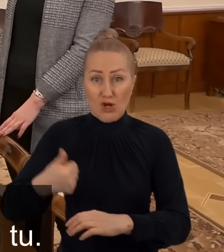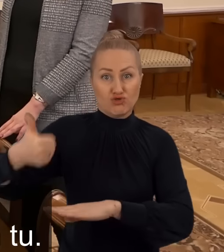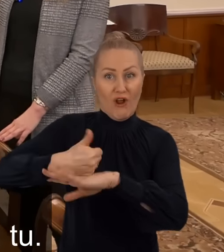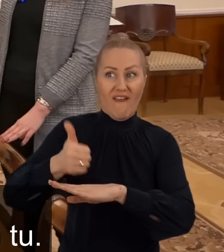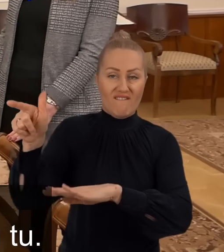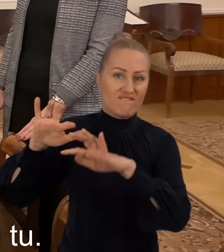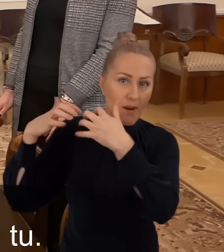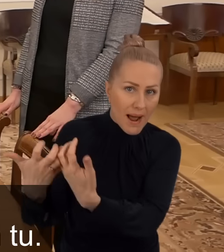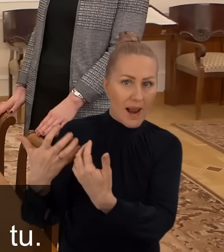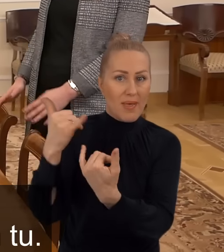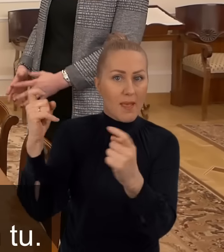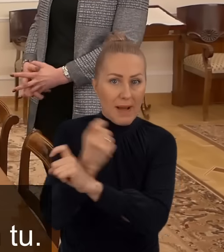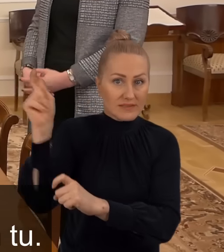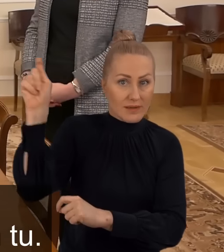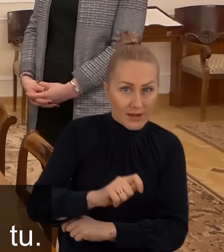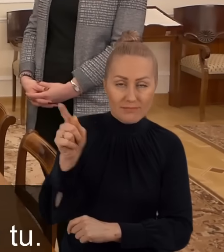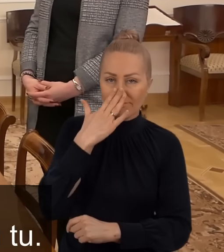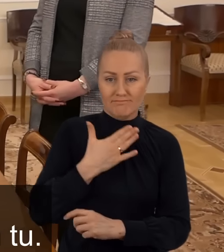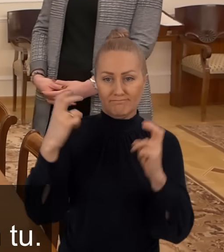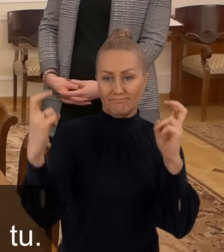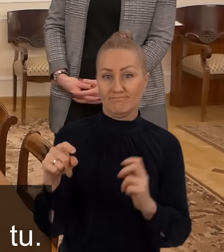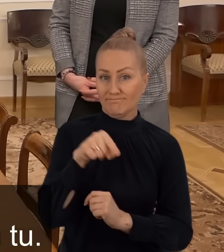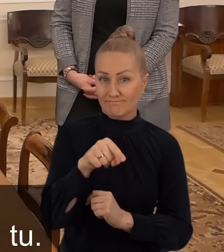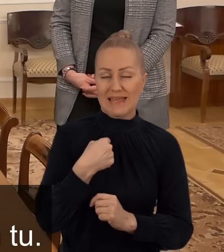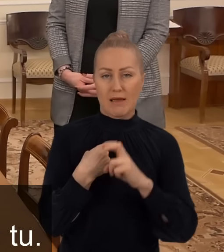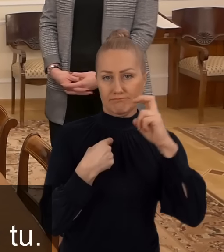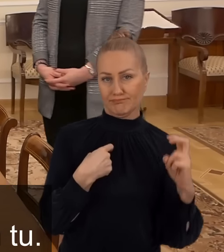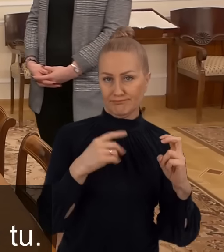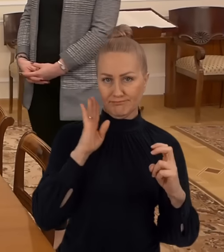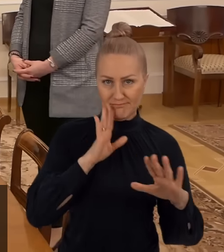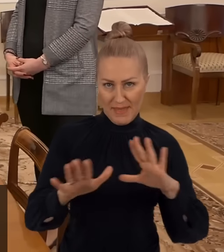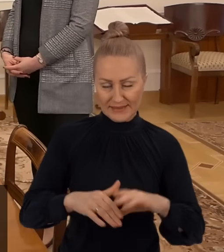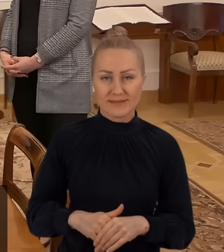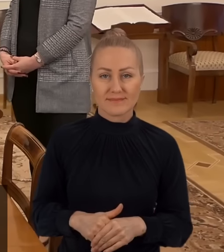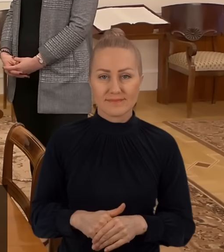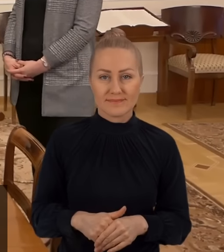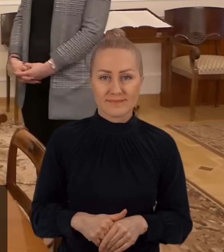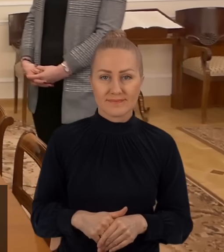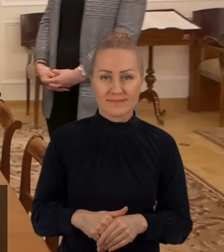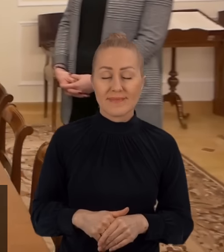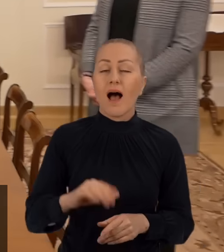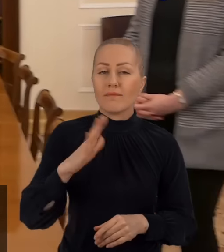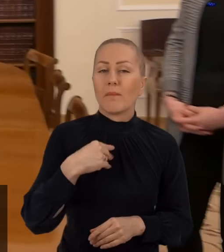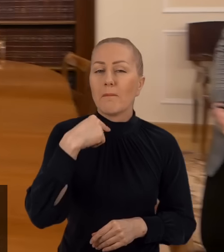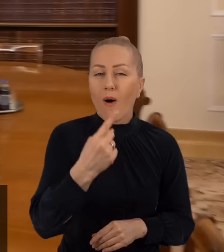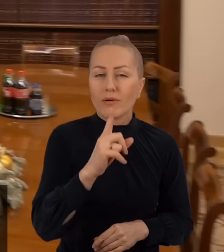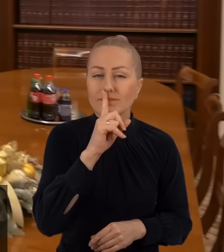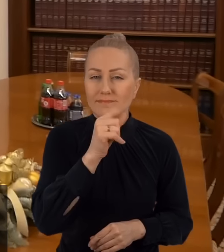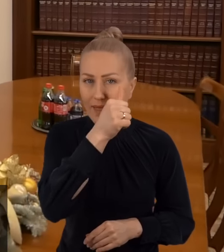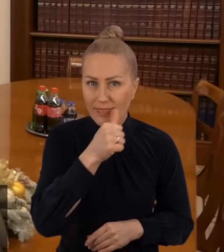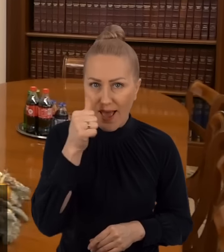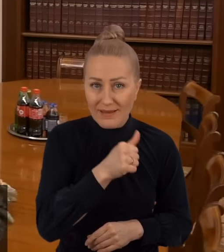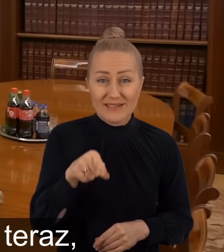parlamentu, to on zwykle siada tu, ja siadam tu. Powiem wam coś w wielkiej tajemnicy.